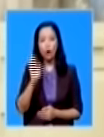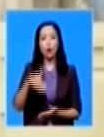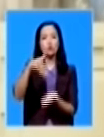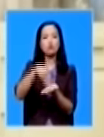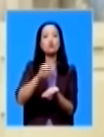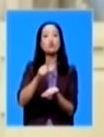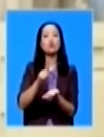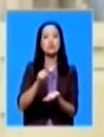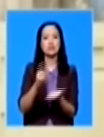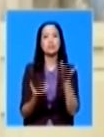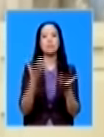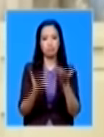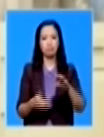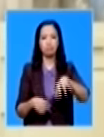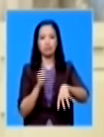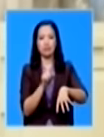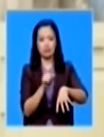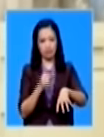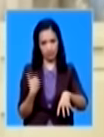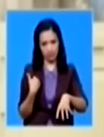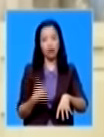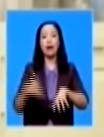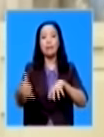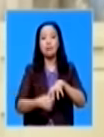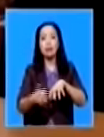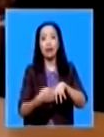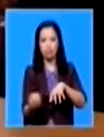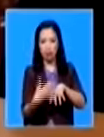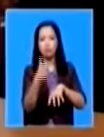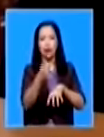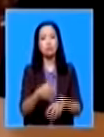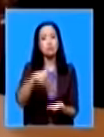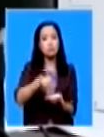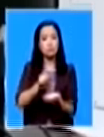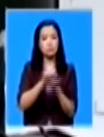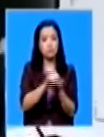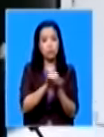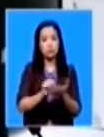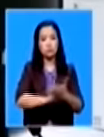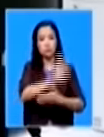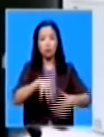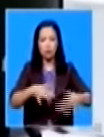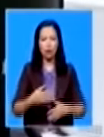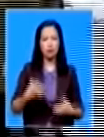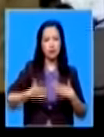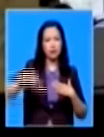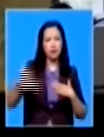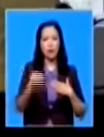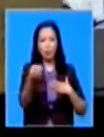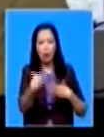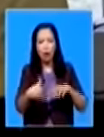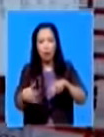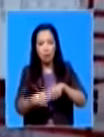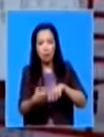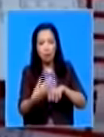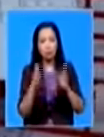ธรรมอยู่แล้วผมก็พัฒนาศูนย์ดำรงธรรมขึ้นมาให้เป็นศูนย์บริการประชาชนทั้งหมดไม่ว่าจะร้องทุกข์แจ้งเบาะแสนะ